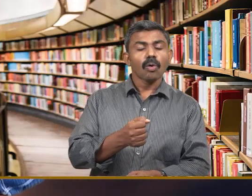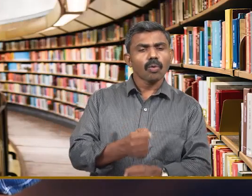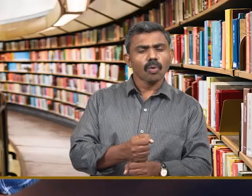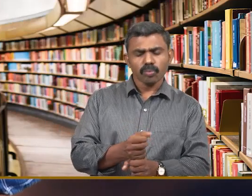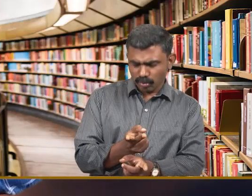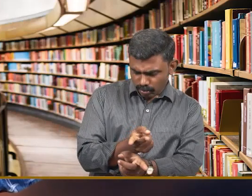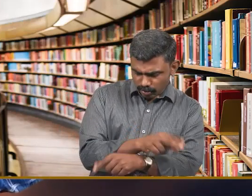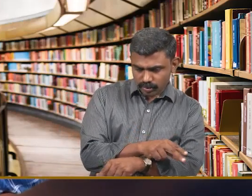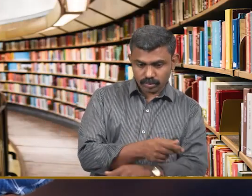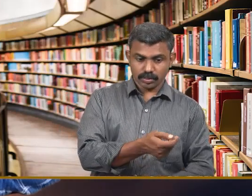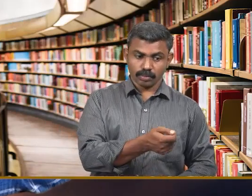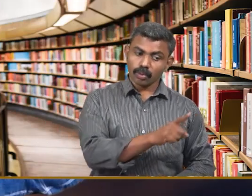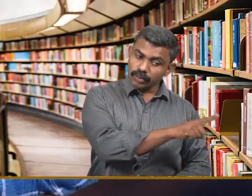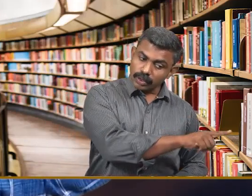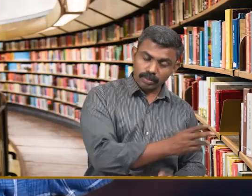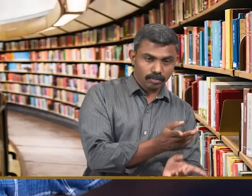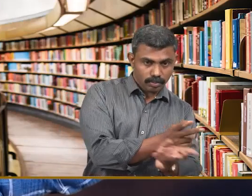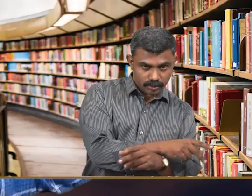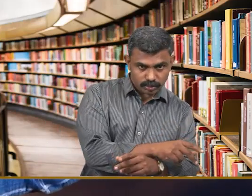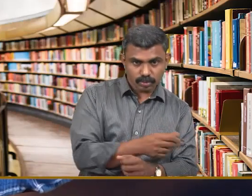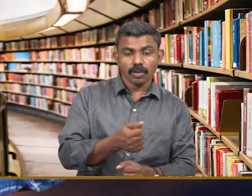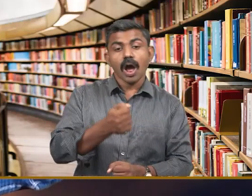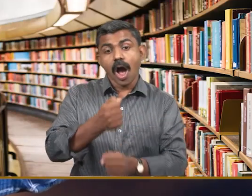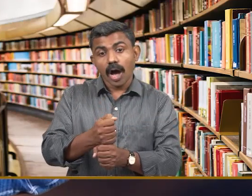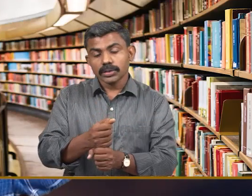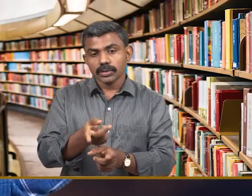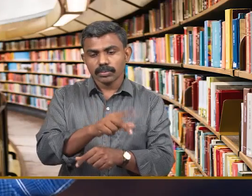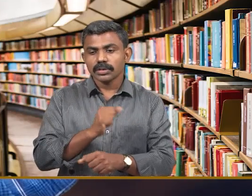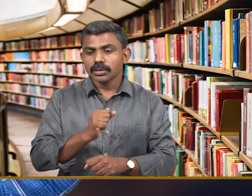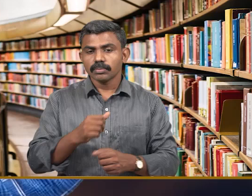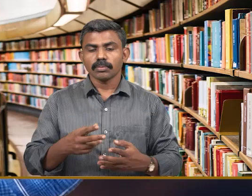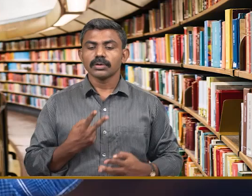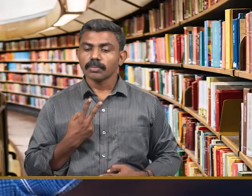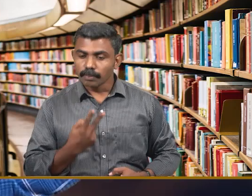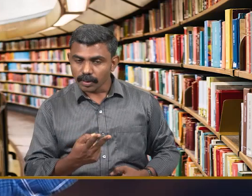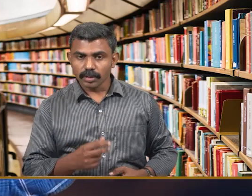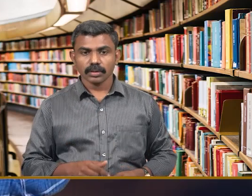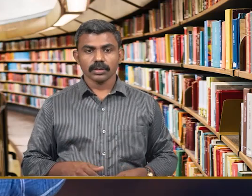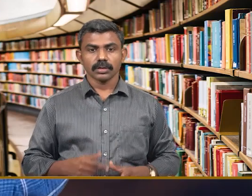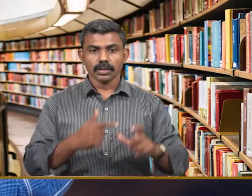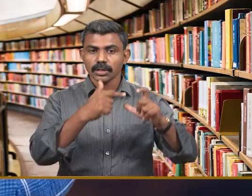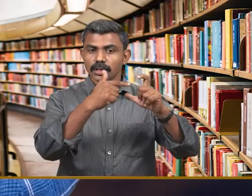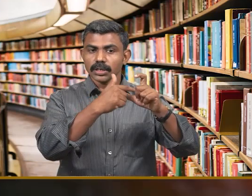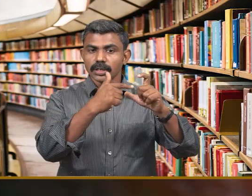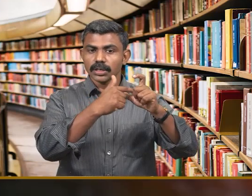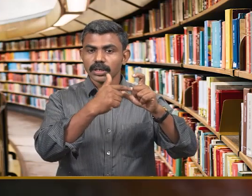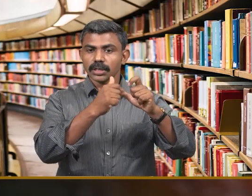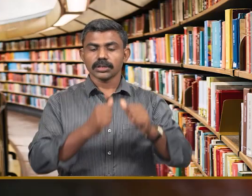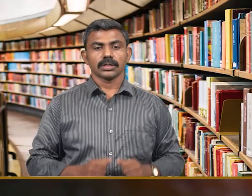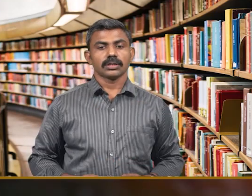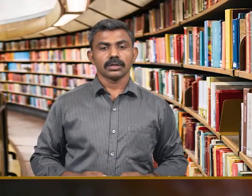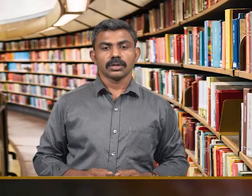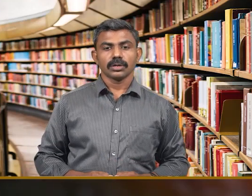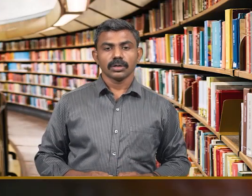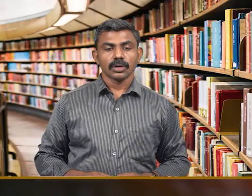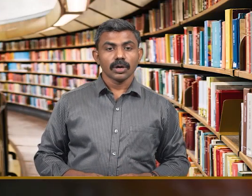பார்த்தீங்கன்னா ஒரு பெரிய மாற்றம் ஏற்படுது. எங்கே இந்த ஐரோப்பிய நாடுகள் அமெரிக்கா என்ன மாற்றம் ஏற்படுது அப்படின்னு பார்த்தீங்கன்னா இங்கிலாந்தில் ஒரு